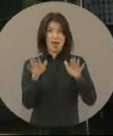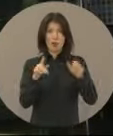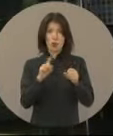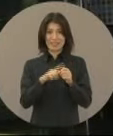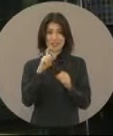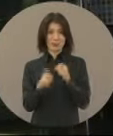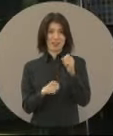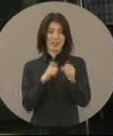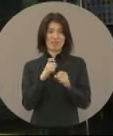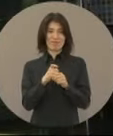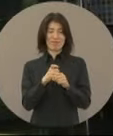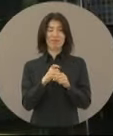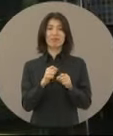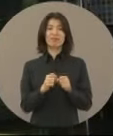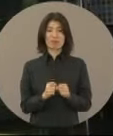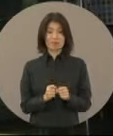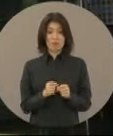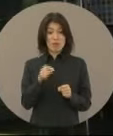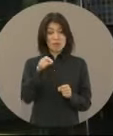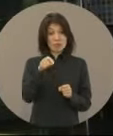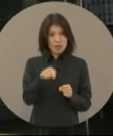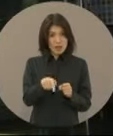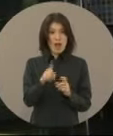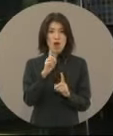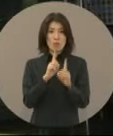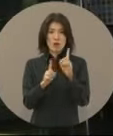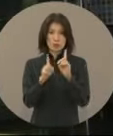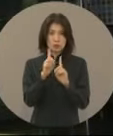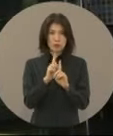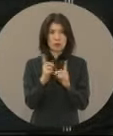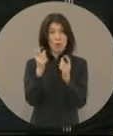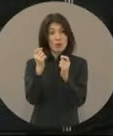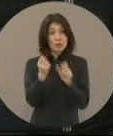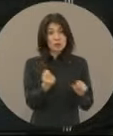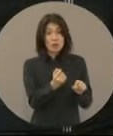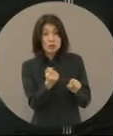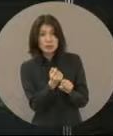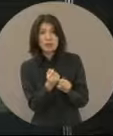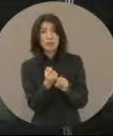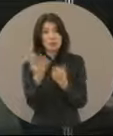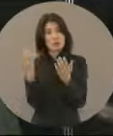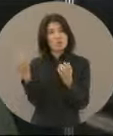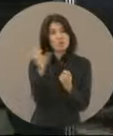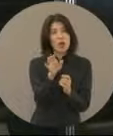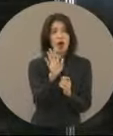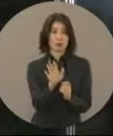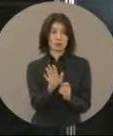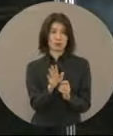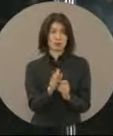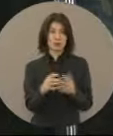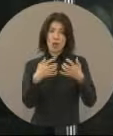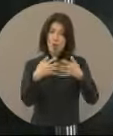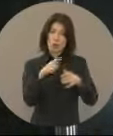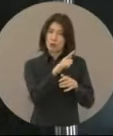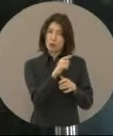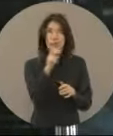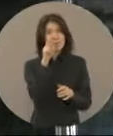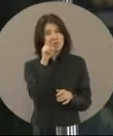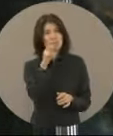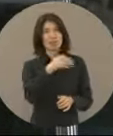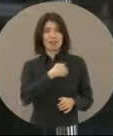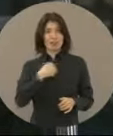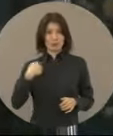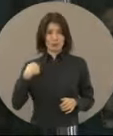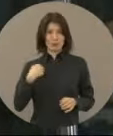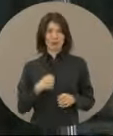10周年。館内には実際に川越祭りで引かれる本物の山車が展示され、その特徴や構造を見ることができ